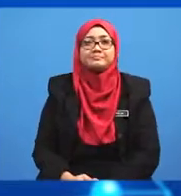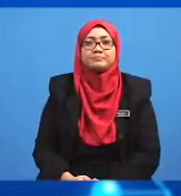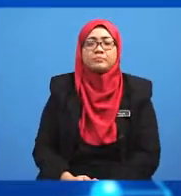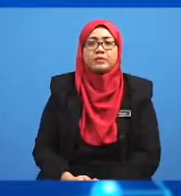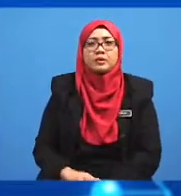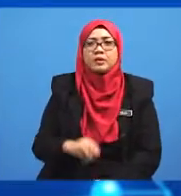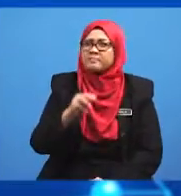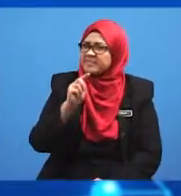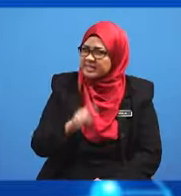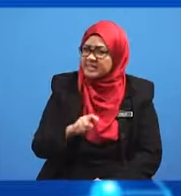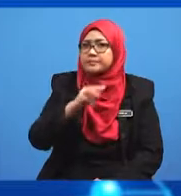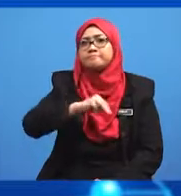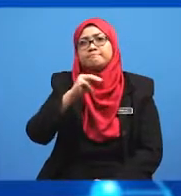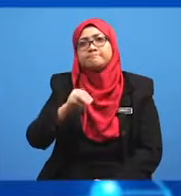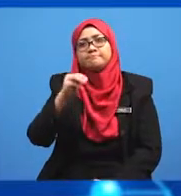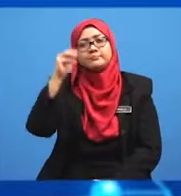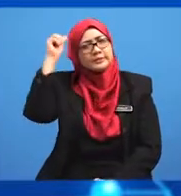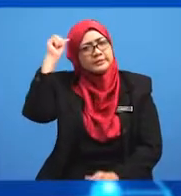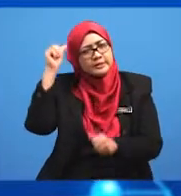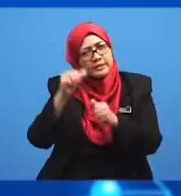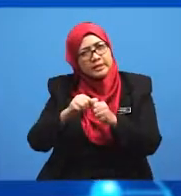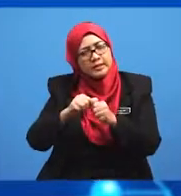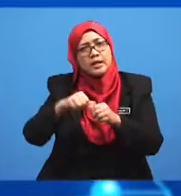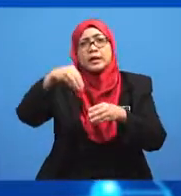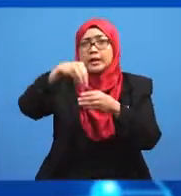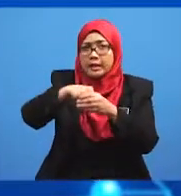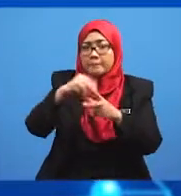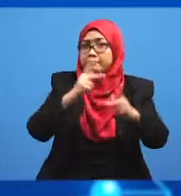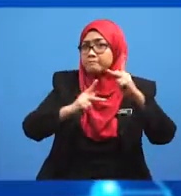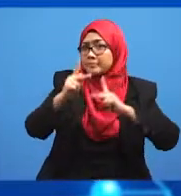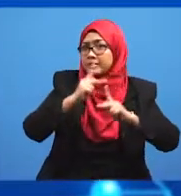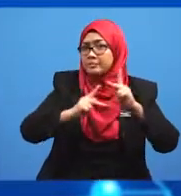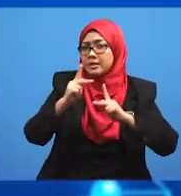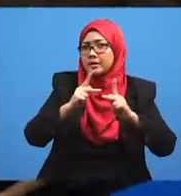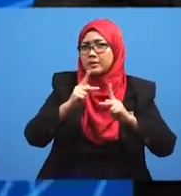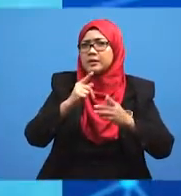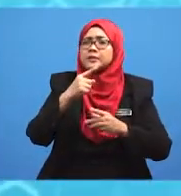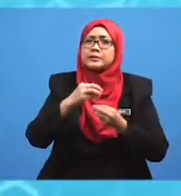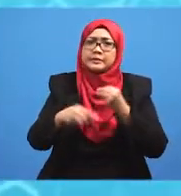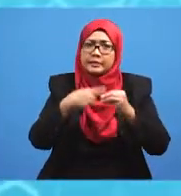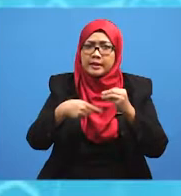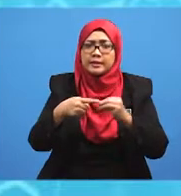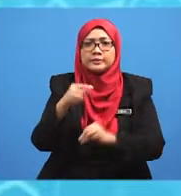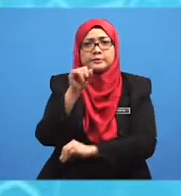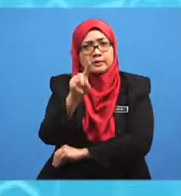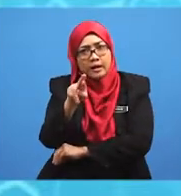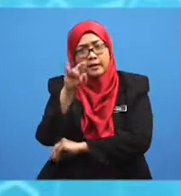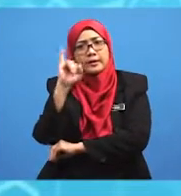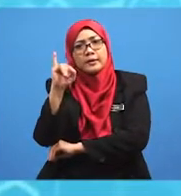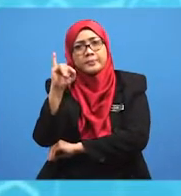masih ingat dalam subjek kimia yang telah kita pelajari tentang isotop. Isotop